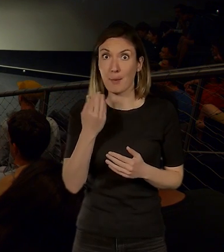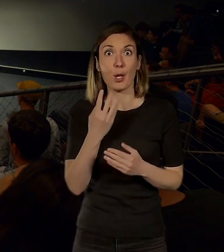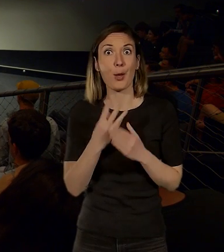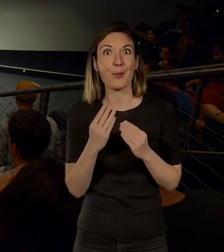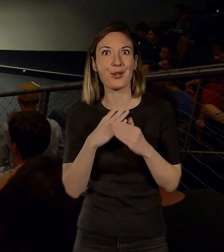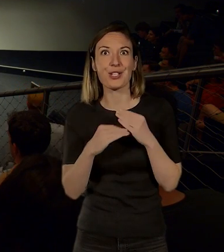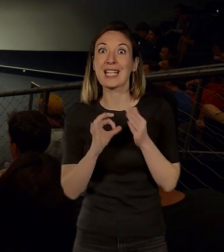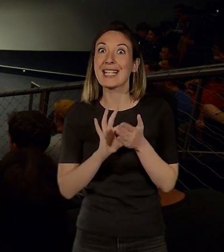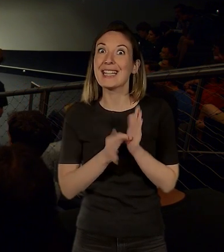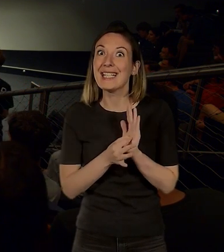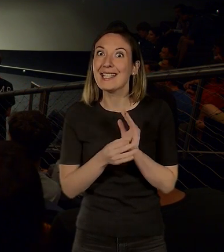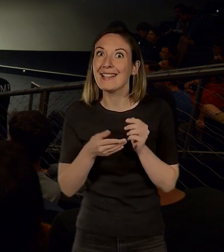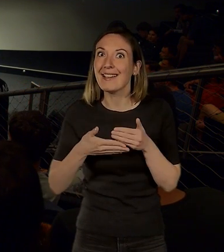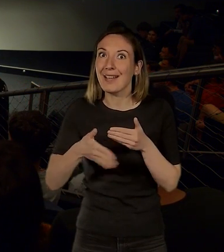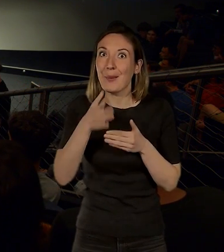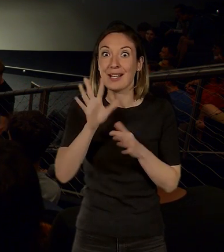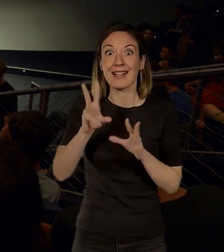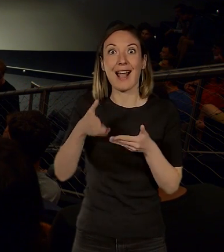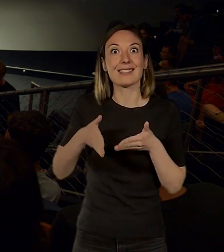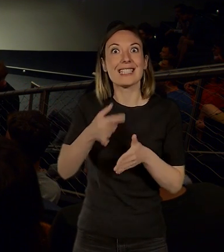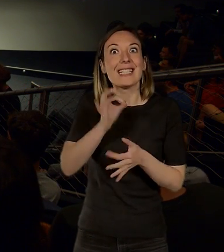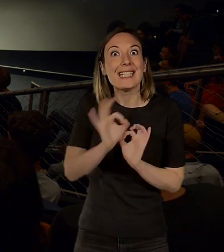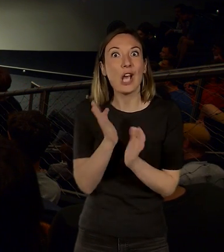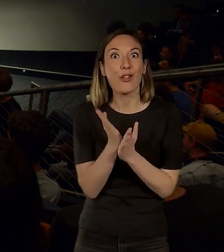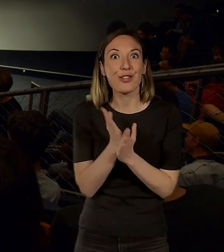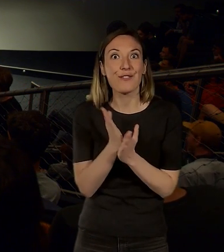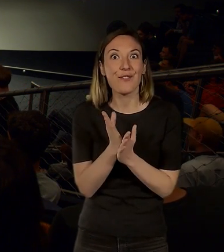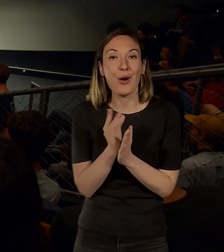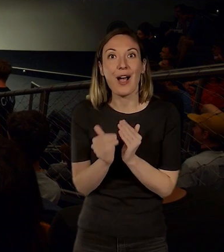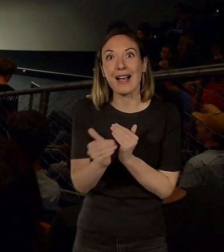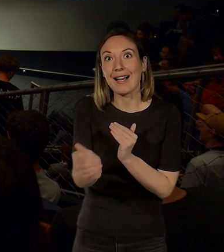se můžeme projít po této krásné ulici?